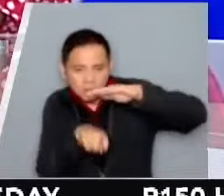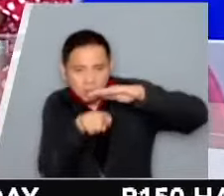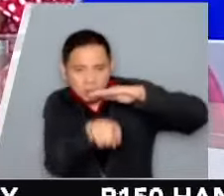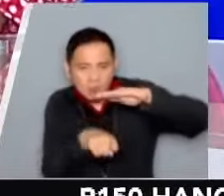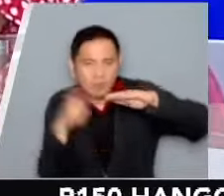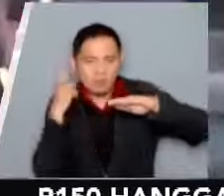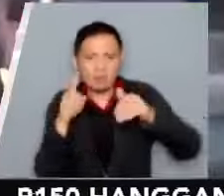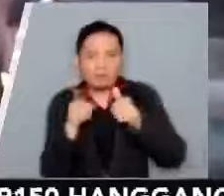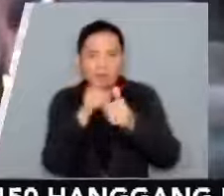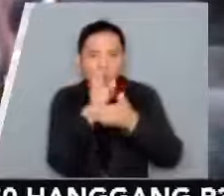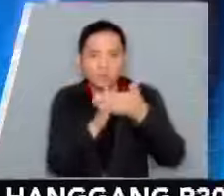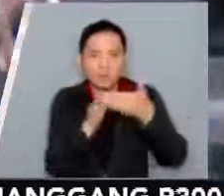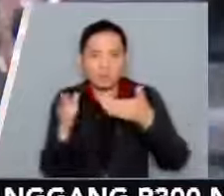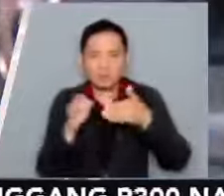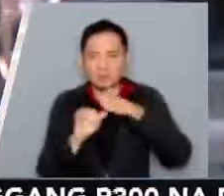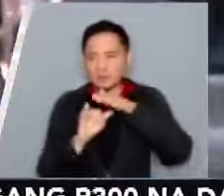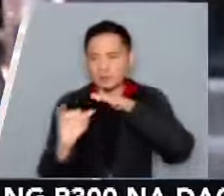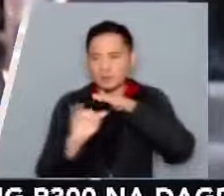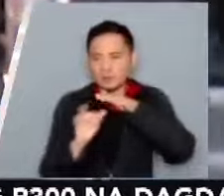Morong.